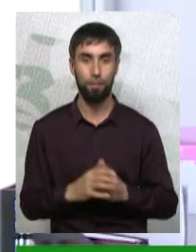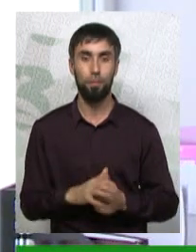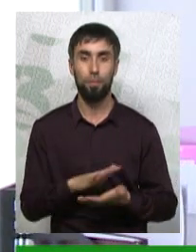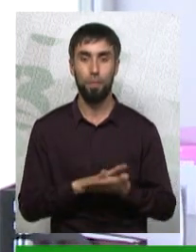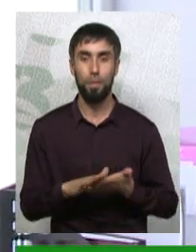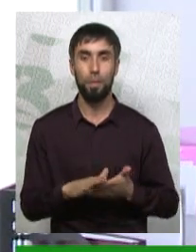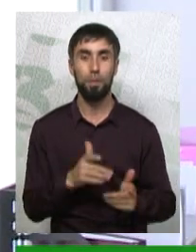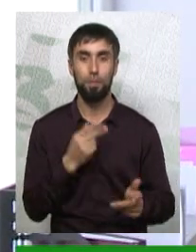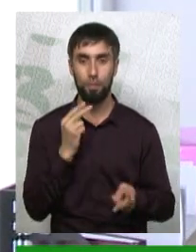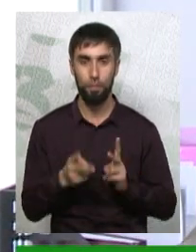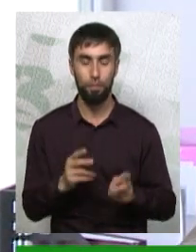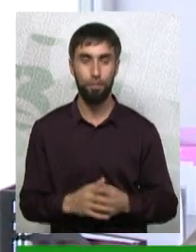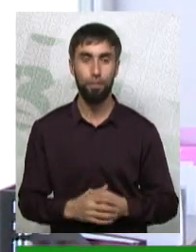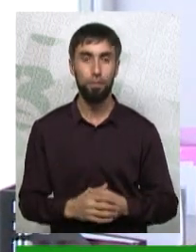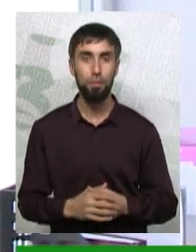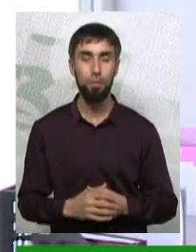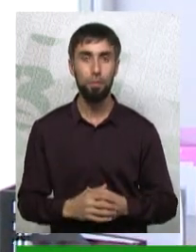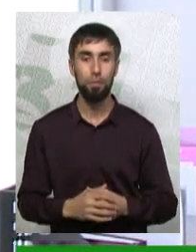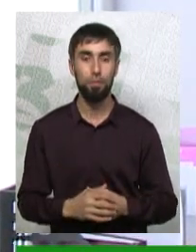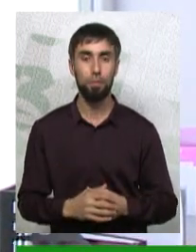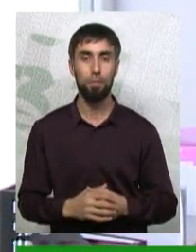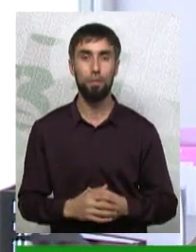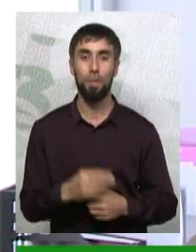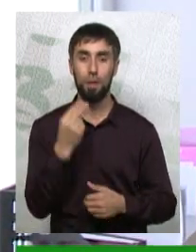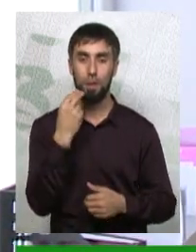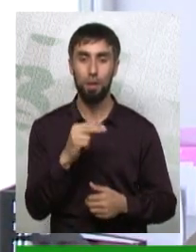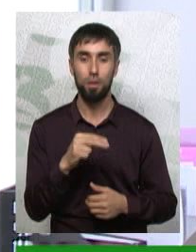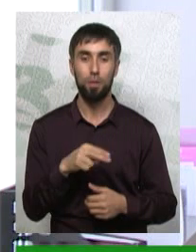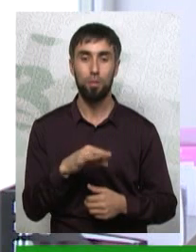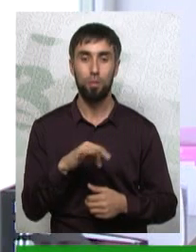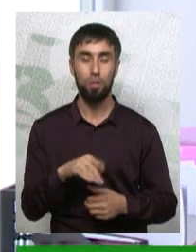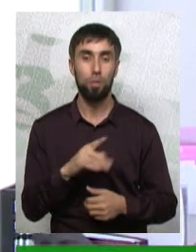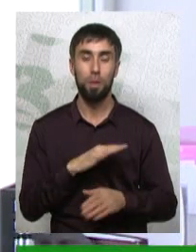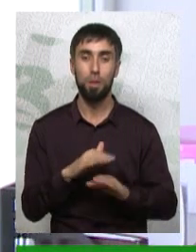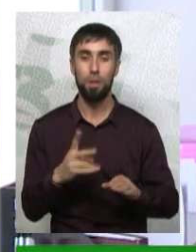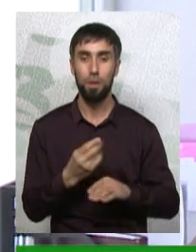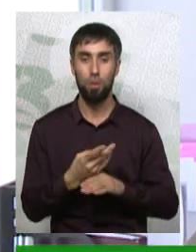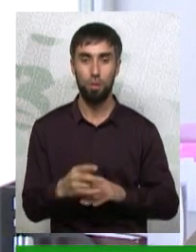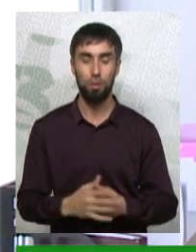чисто приготовить. Этот качественный продукт, чтобы детей не